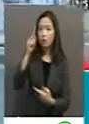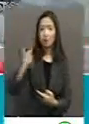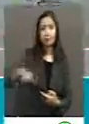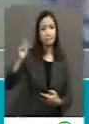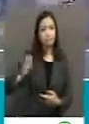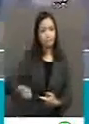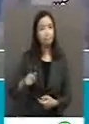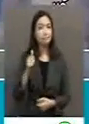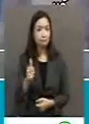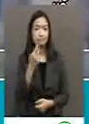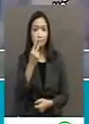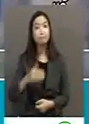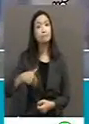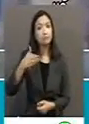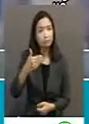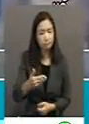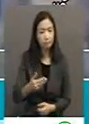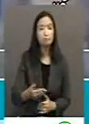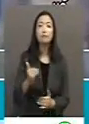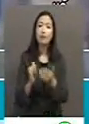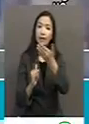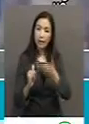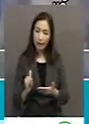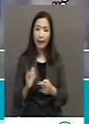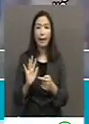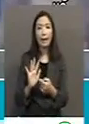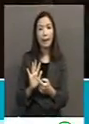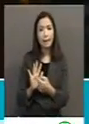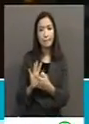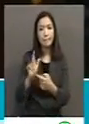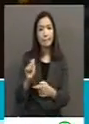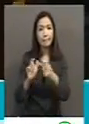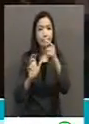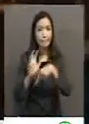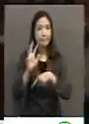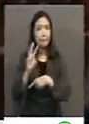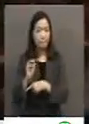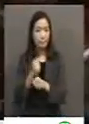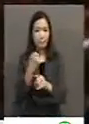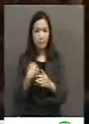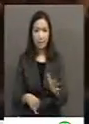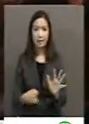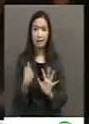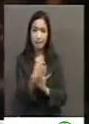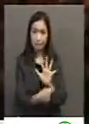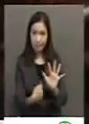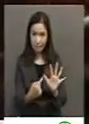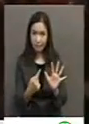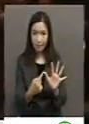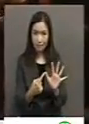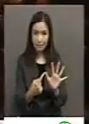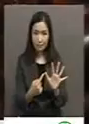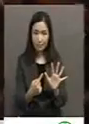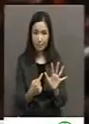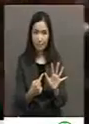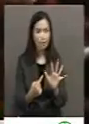ไปค่ะไปติดตามความคืบหน้าคดีฆ่าหันศพน้องแอมซึ่งกรณีนี้มีผู้ต้องหาทั้งหมด5คนก็คือ4คน